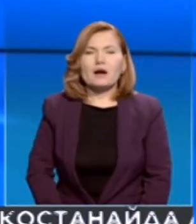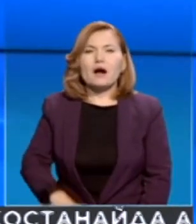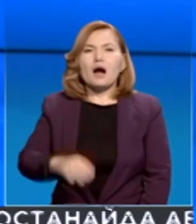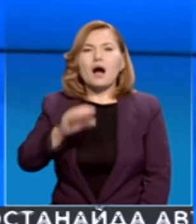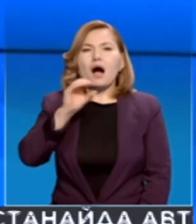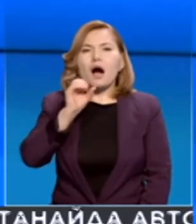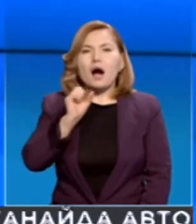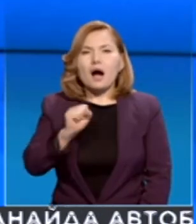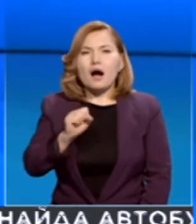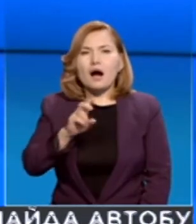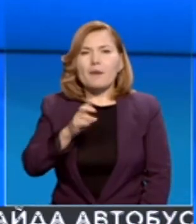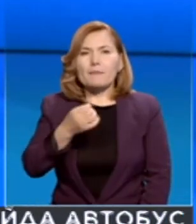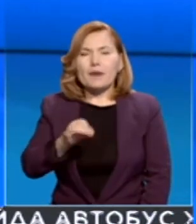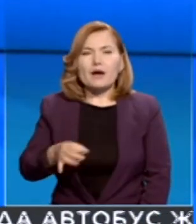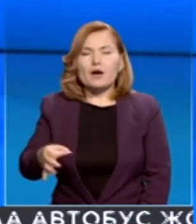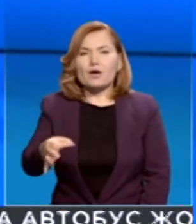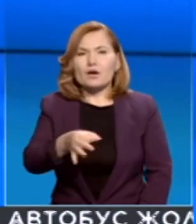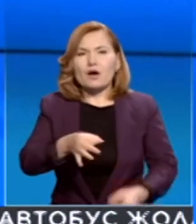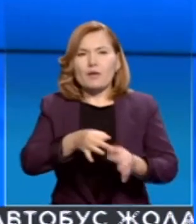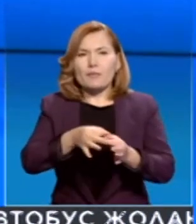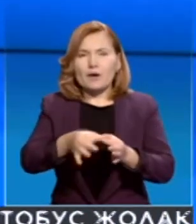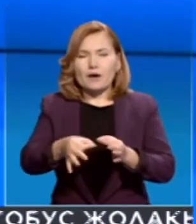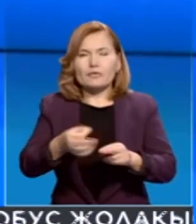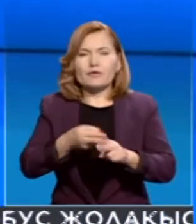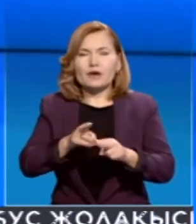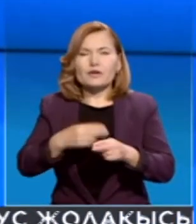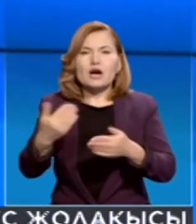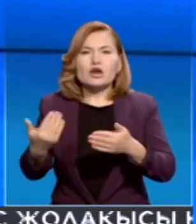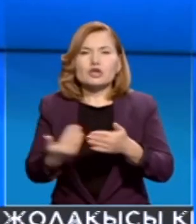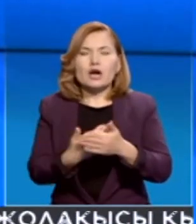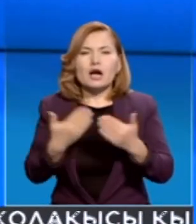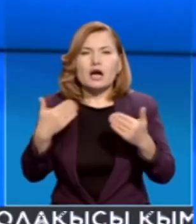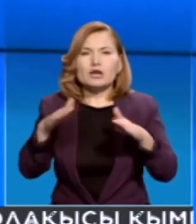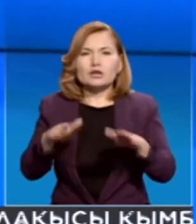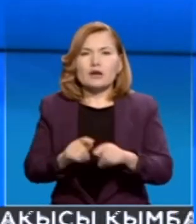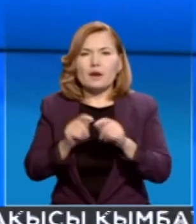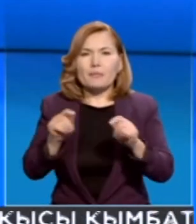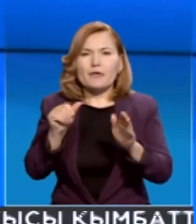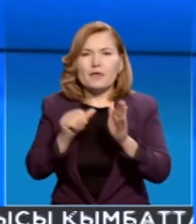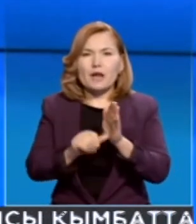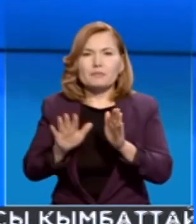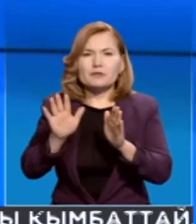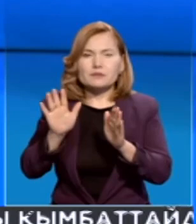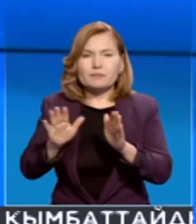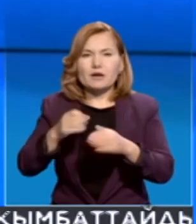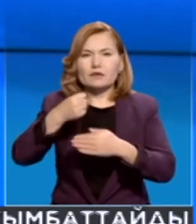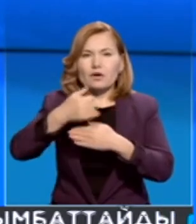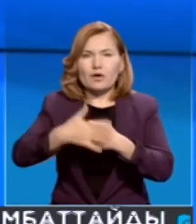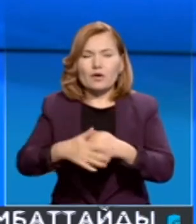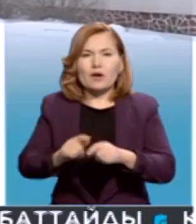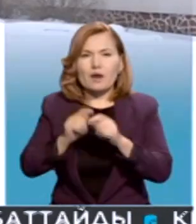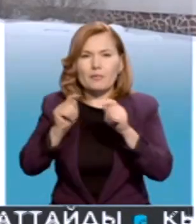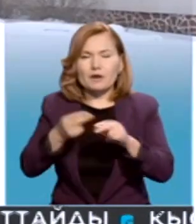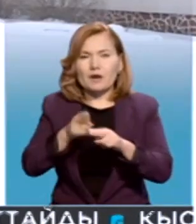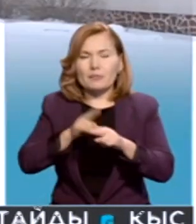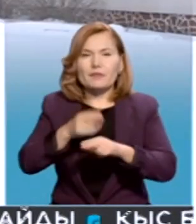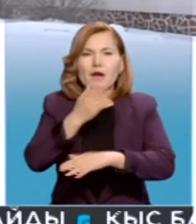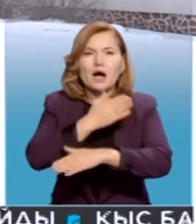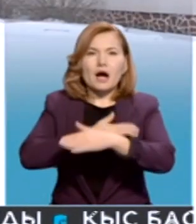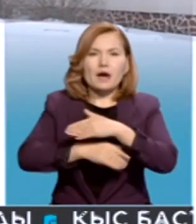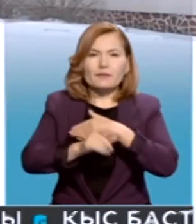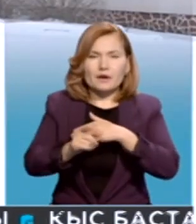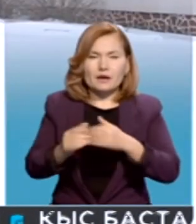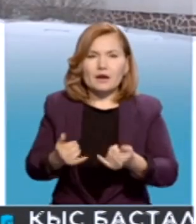Елге оралсақ, Абай облысындағы Шүлбі кентінде жаңа шипажай ашылды. 65 орынға арналған сауықтыру орталығы мүмкіндігі шектеулі